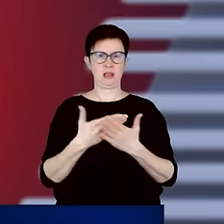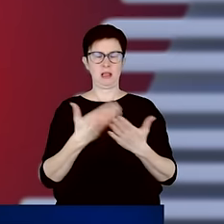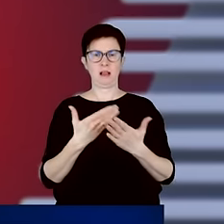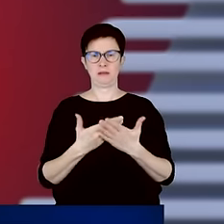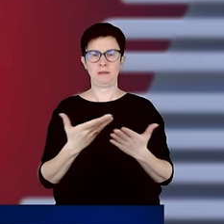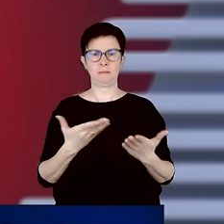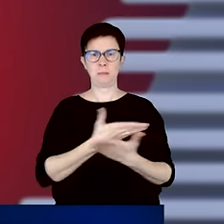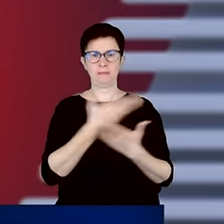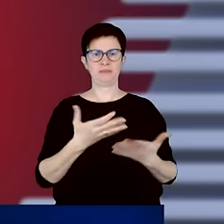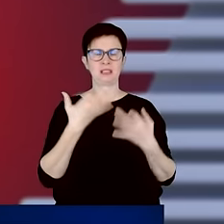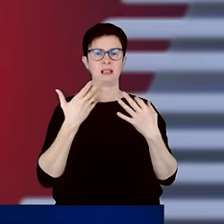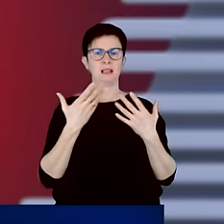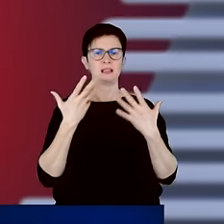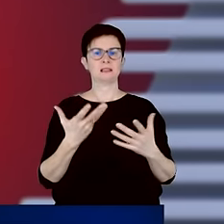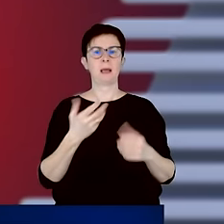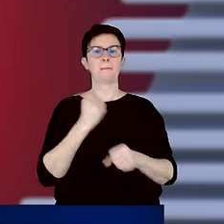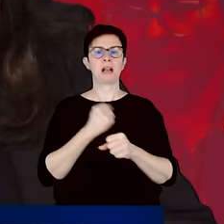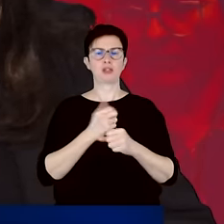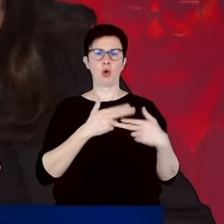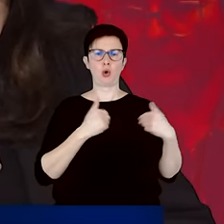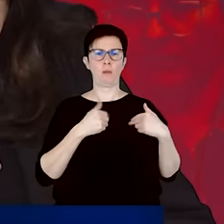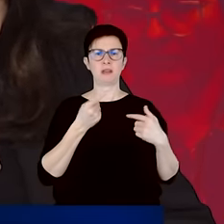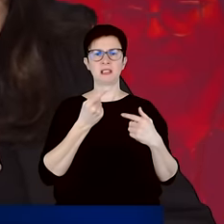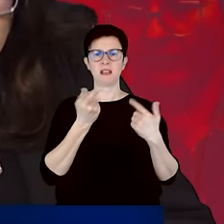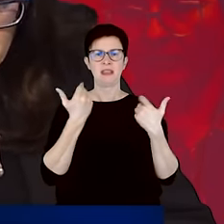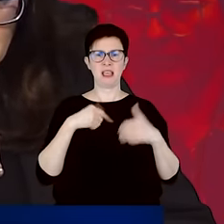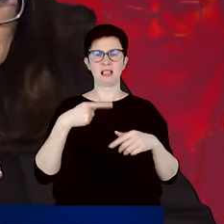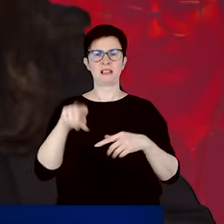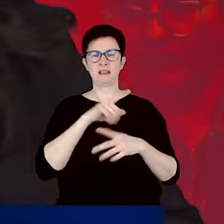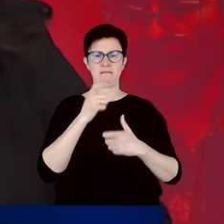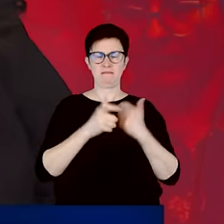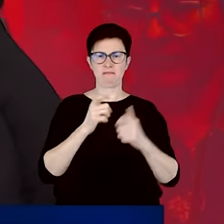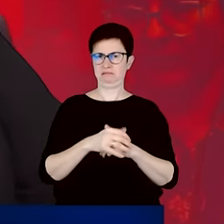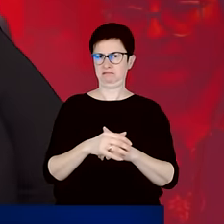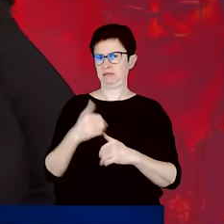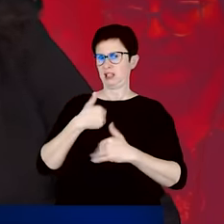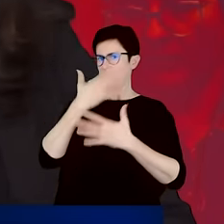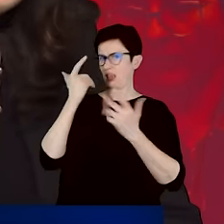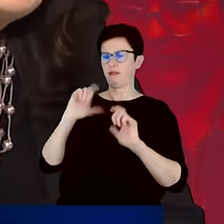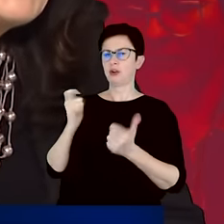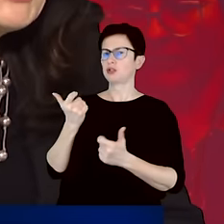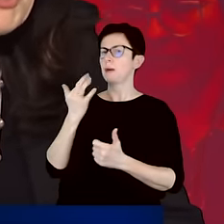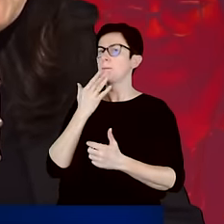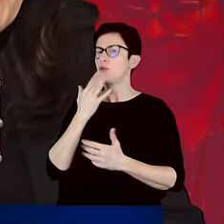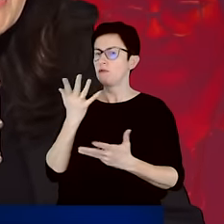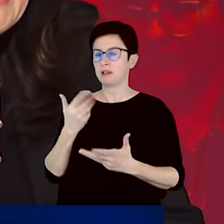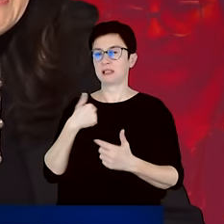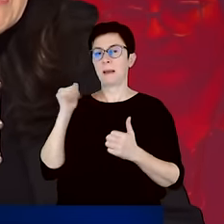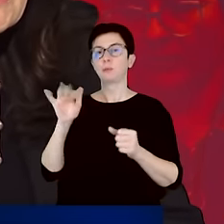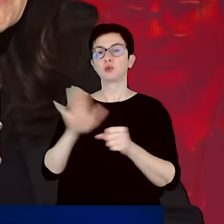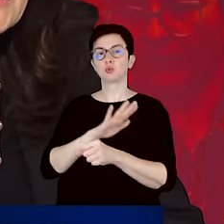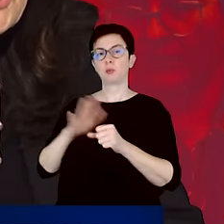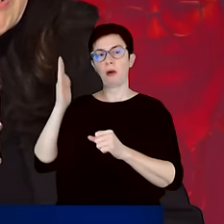chcieli zbojkotować pracę tej komisji? Nie wiem, o czym pan mówi. Muszę uzupełnić wiedzę w takim razie.